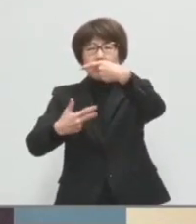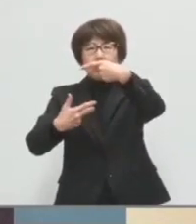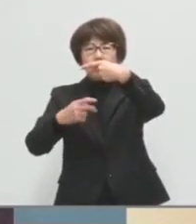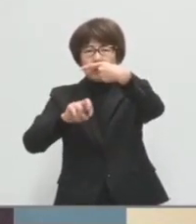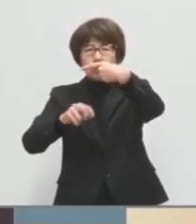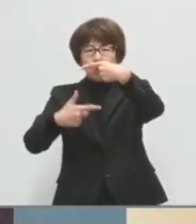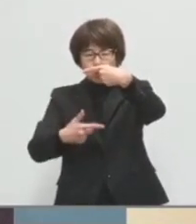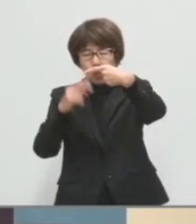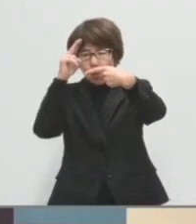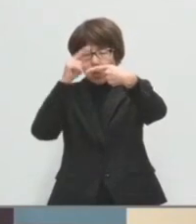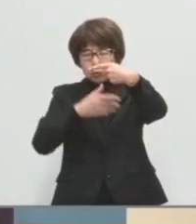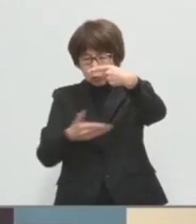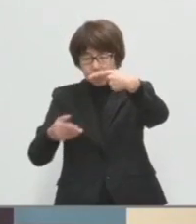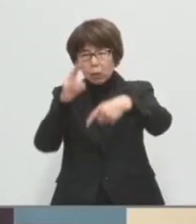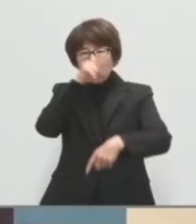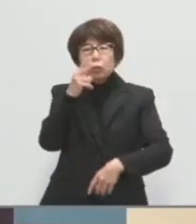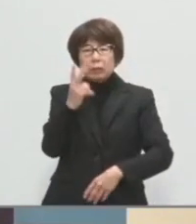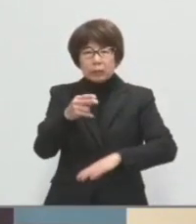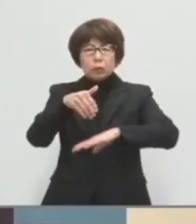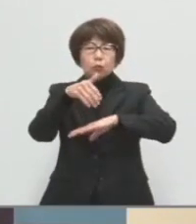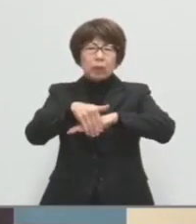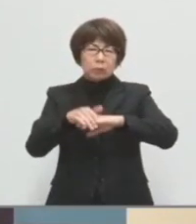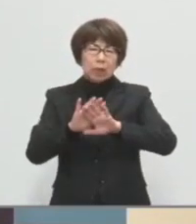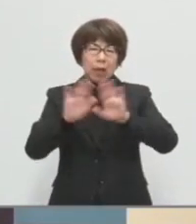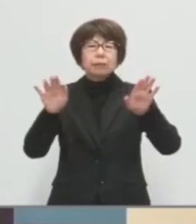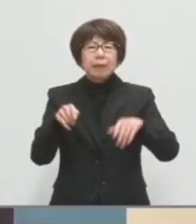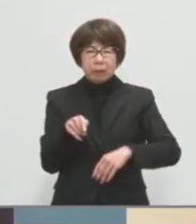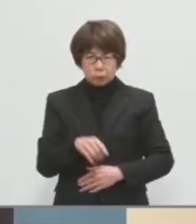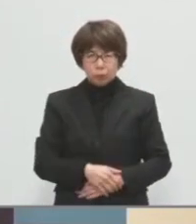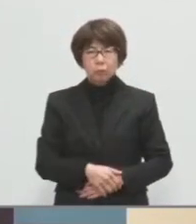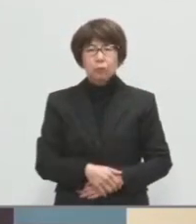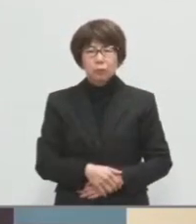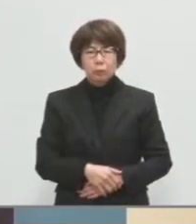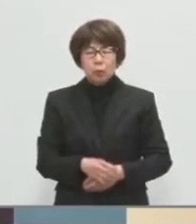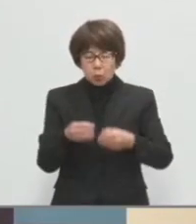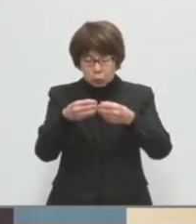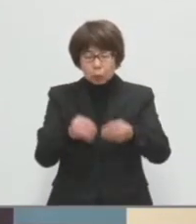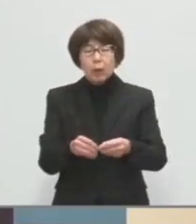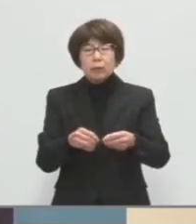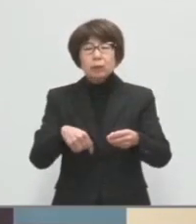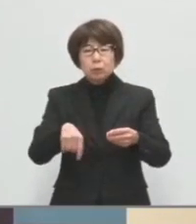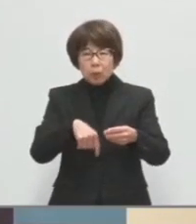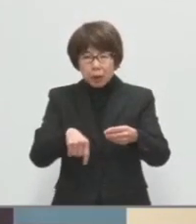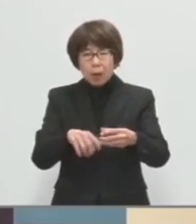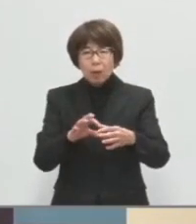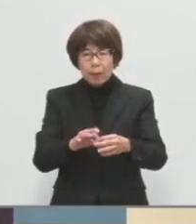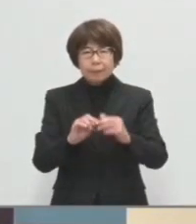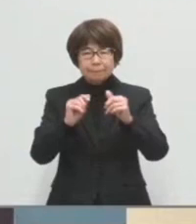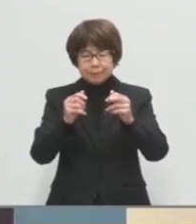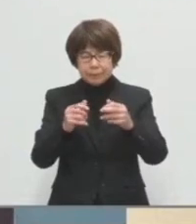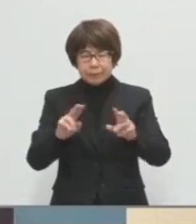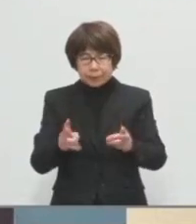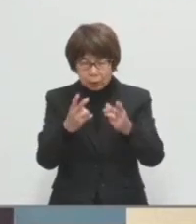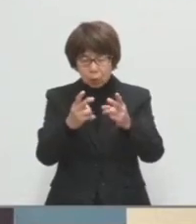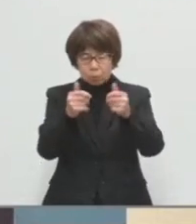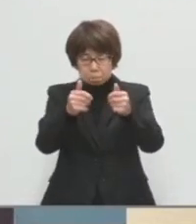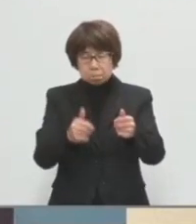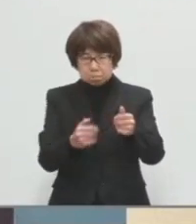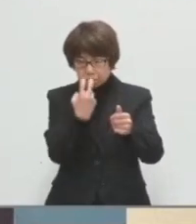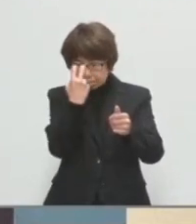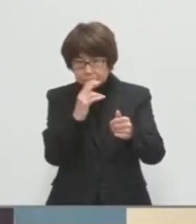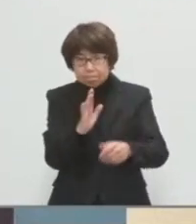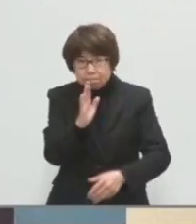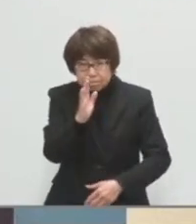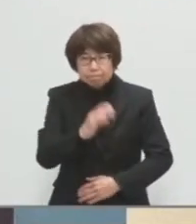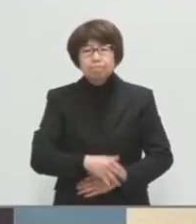水曜日の午後2時に受付を開始いたします詳細は専用 web サイトをご確認いただきたいと思い